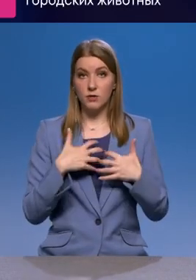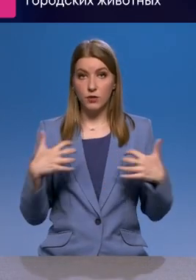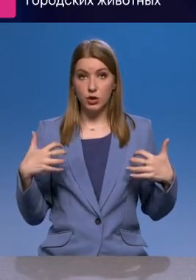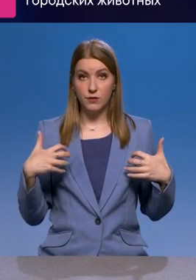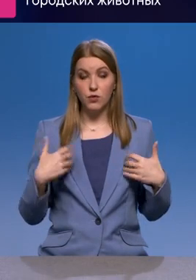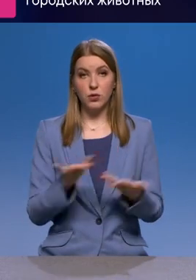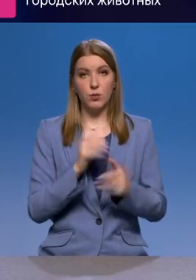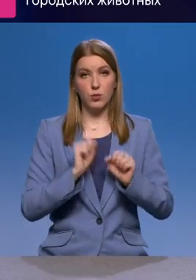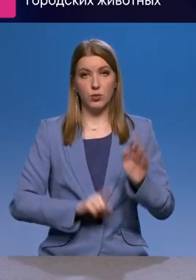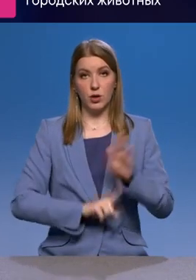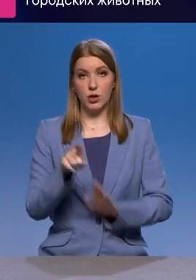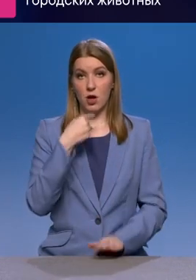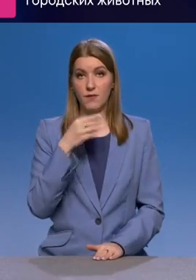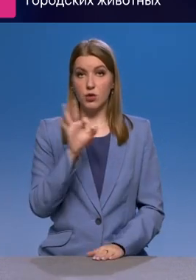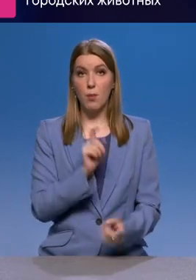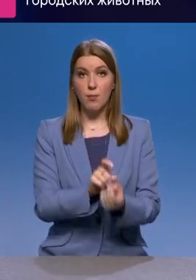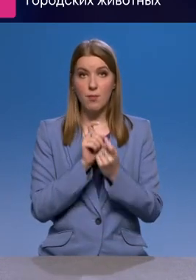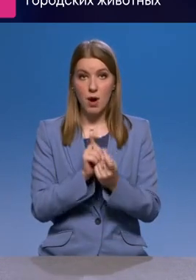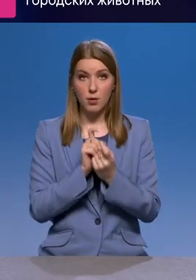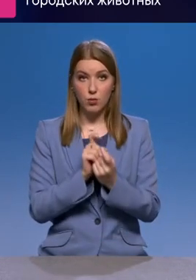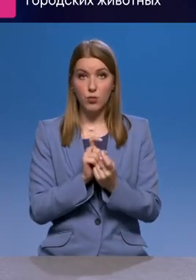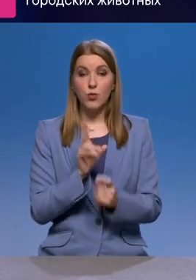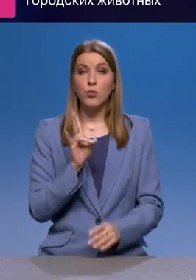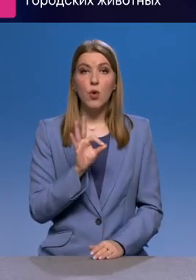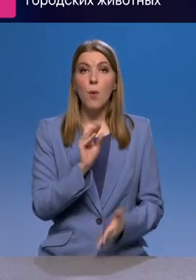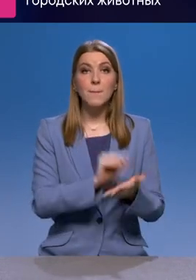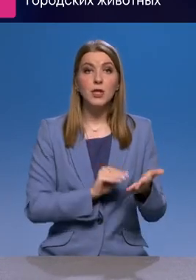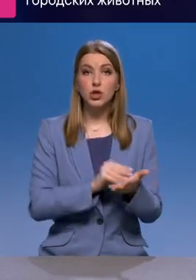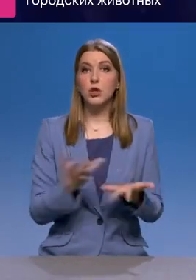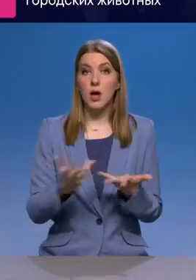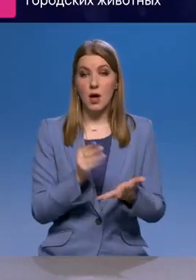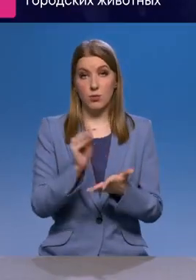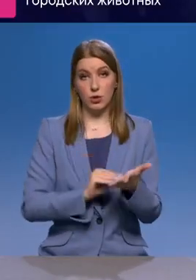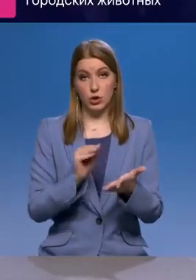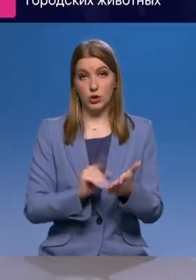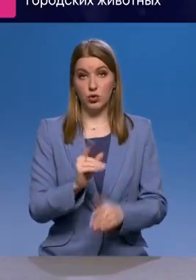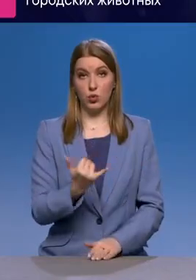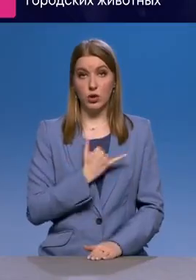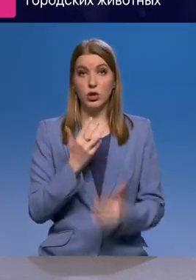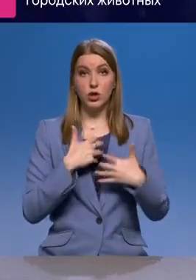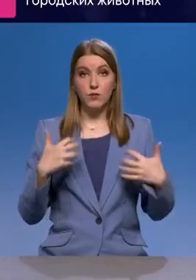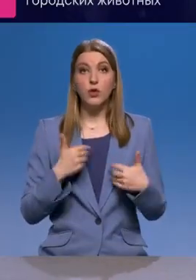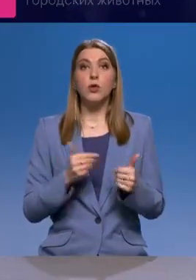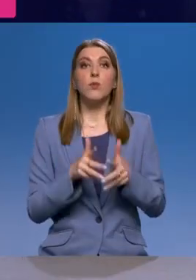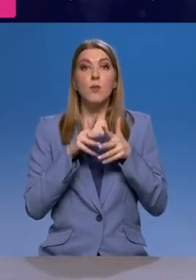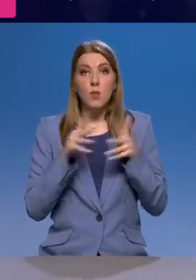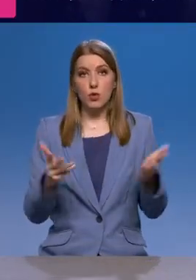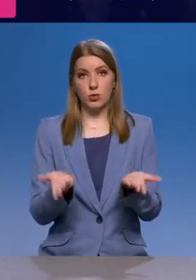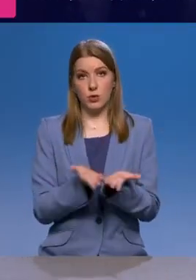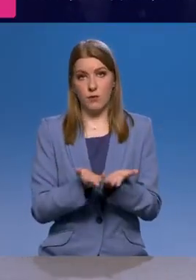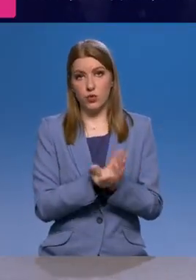борьбу со следствием. Да? А причина, она такая. Причина в том, что у нас животных больше, чем людей, готовых взять ответственность за этих